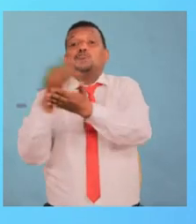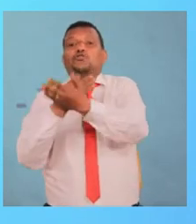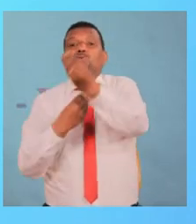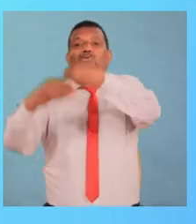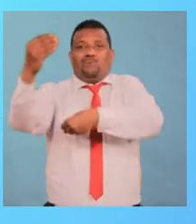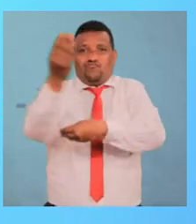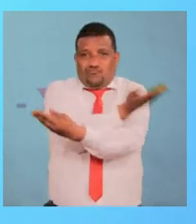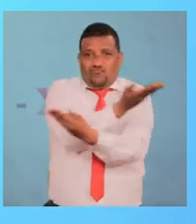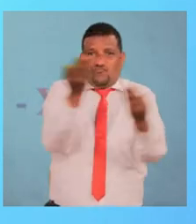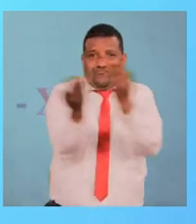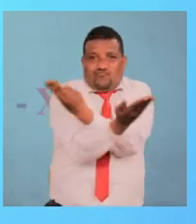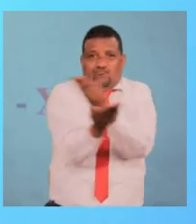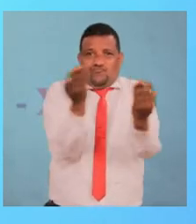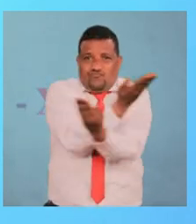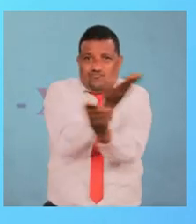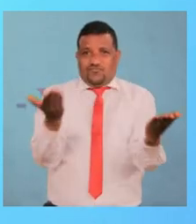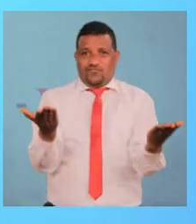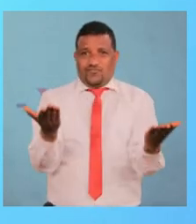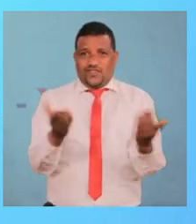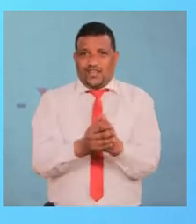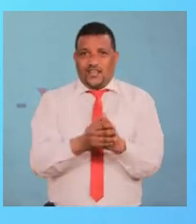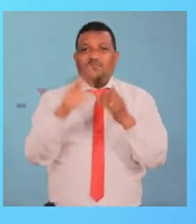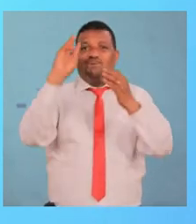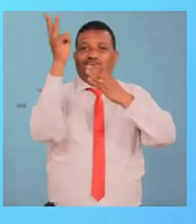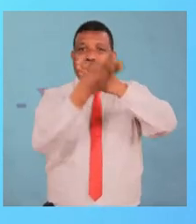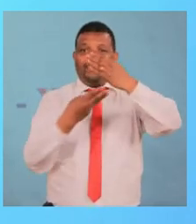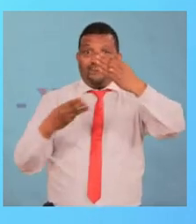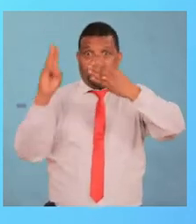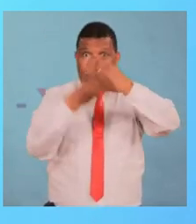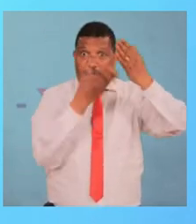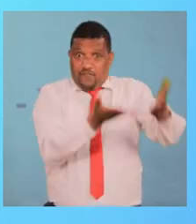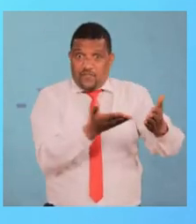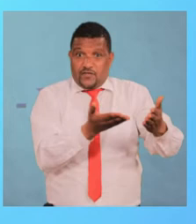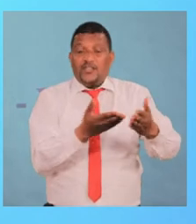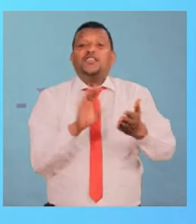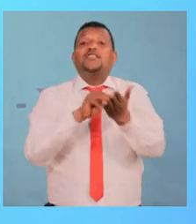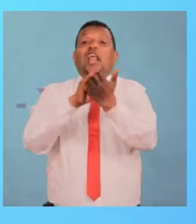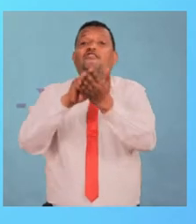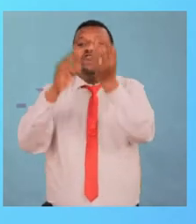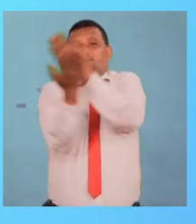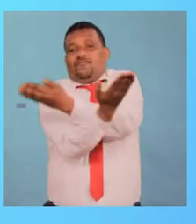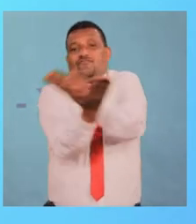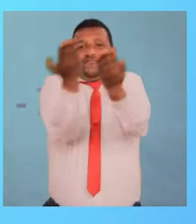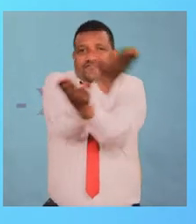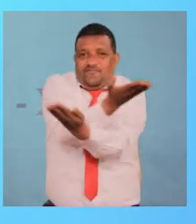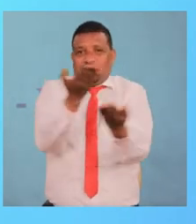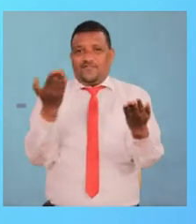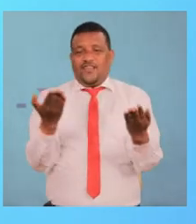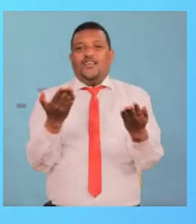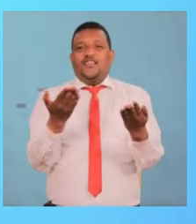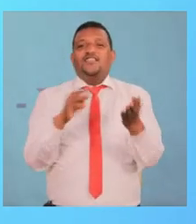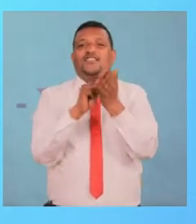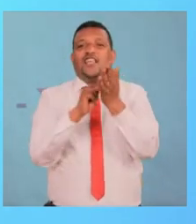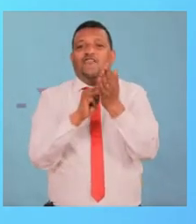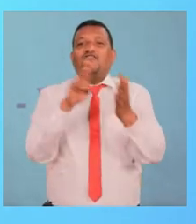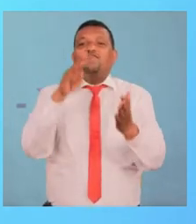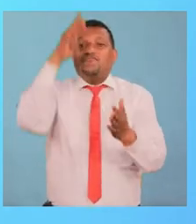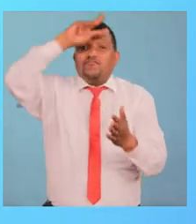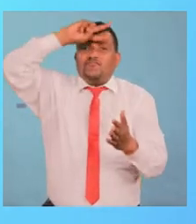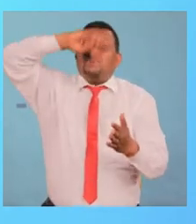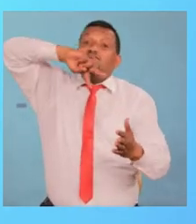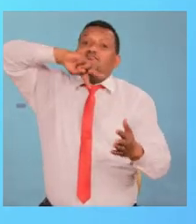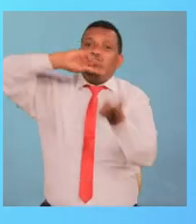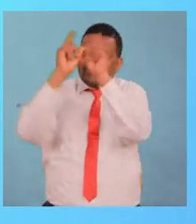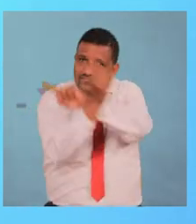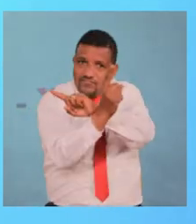फॉर एग्जांपल फॉर फेस बोथ एंड दर्स लाइक